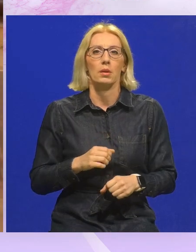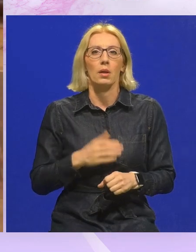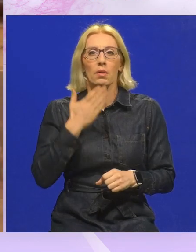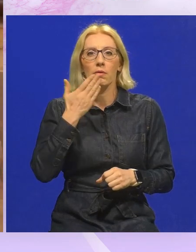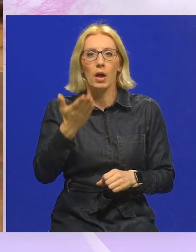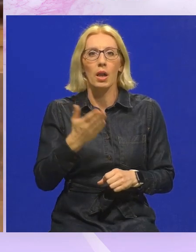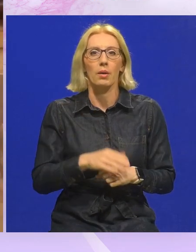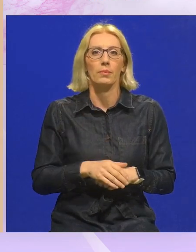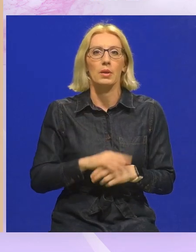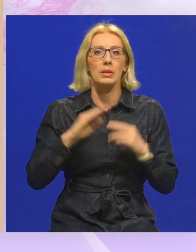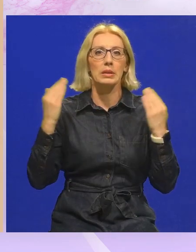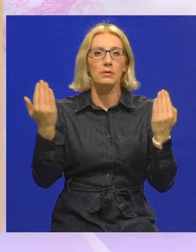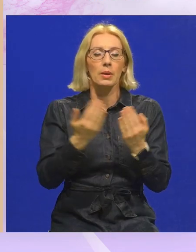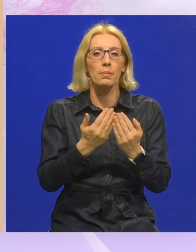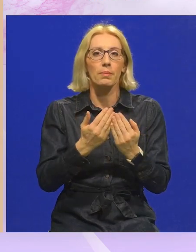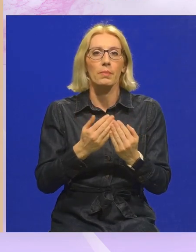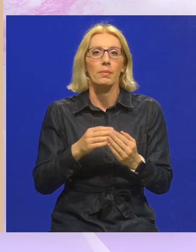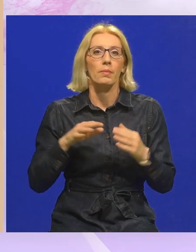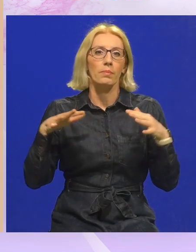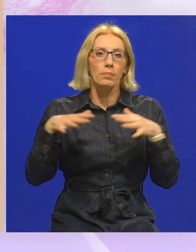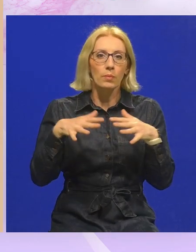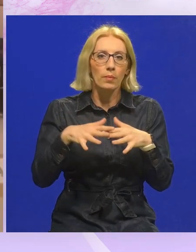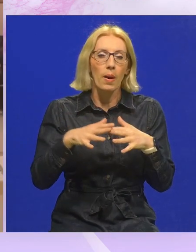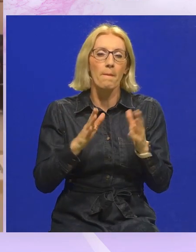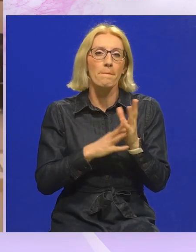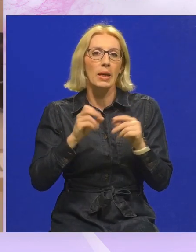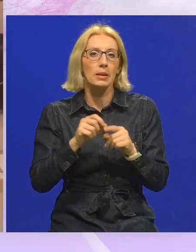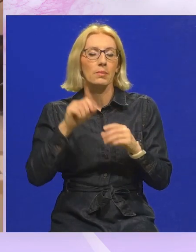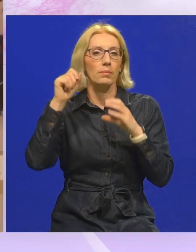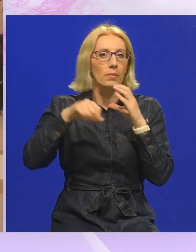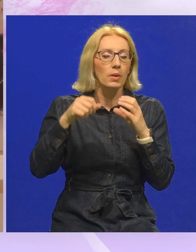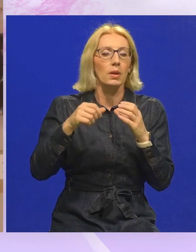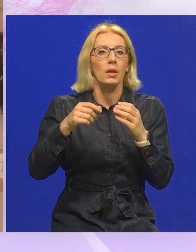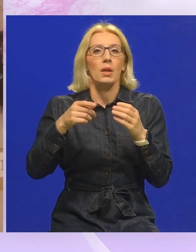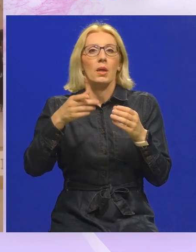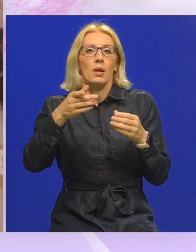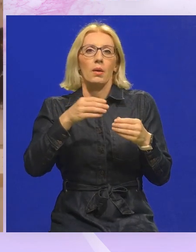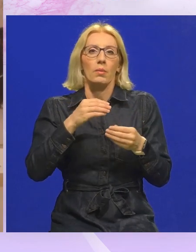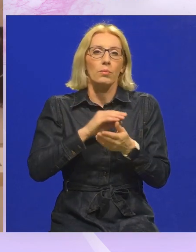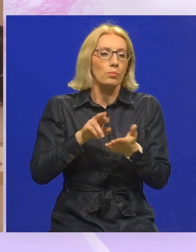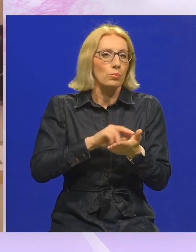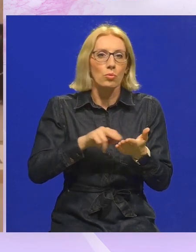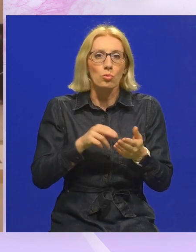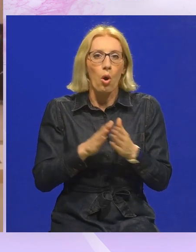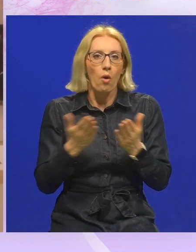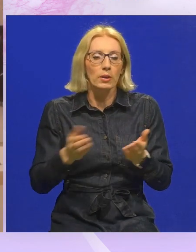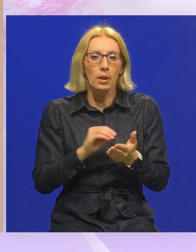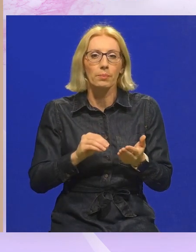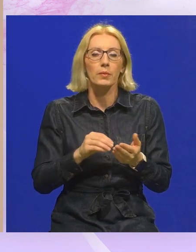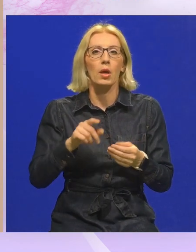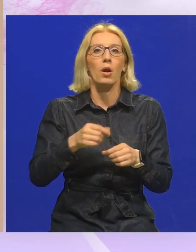Hvala svim medijima koji nas prati, koji će nas dalje pratiti. Hvala